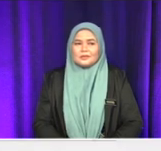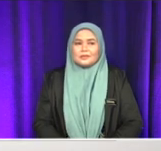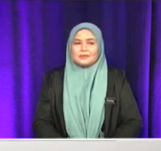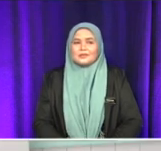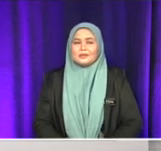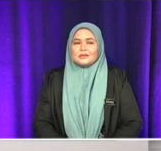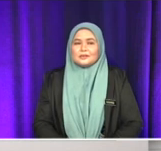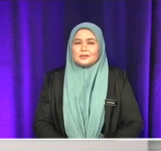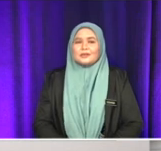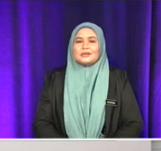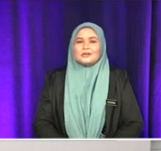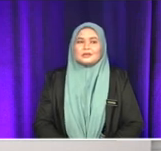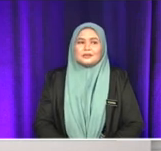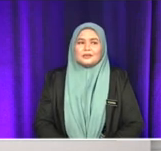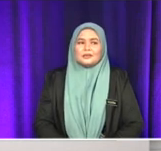nya